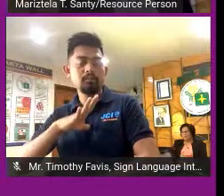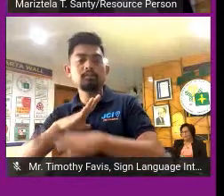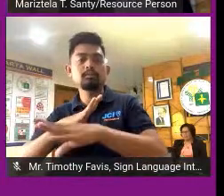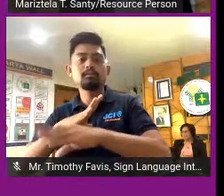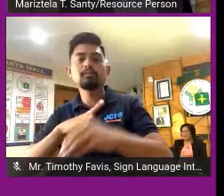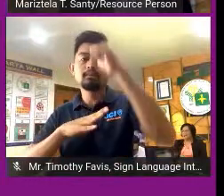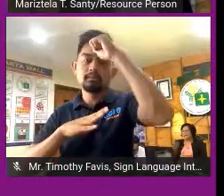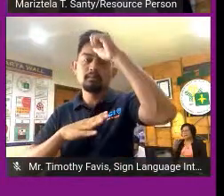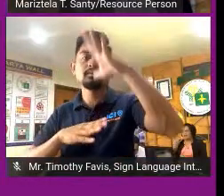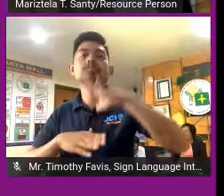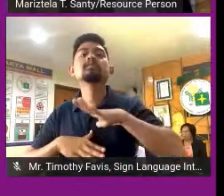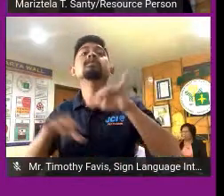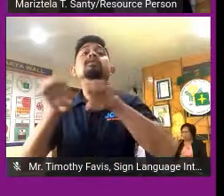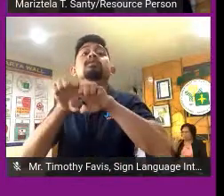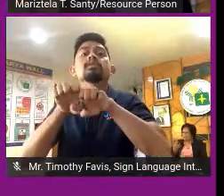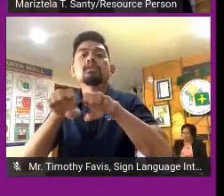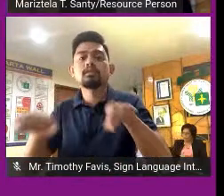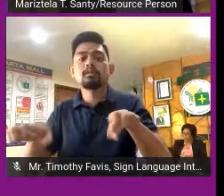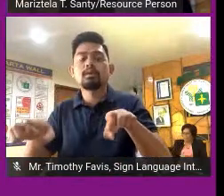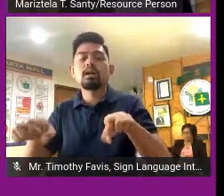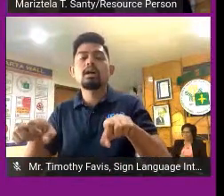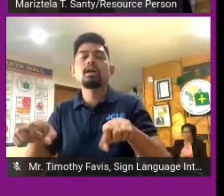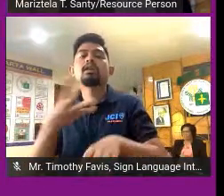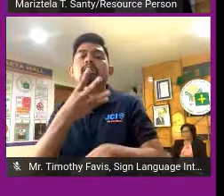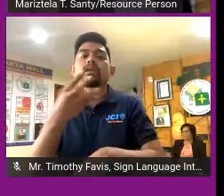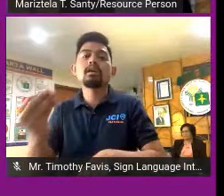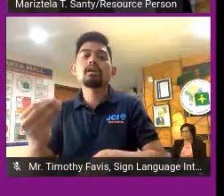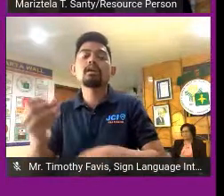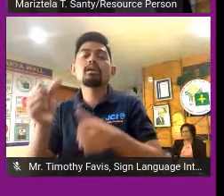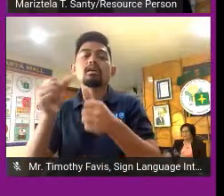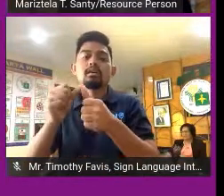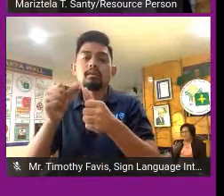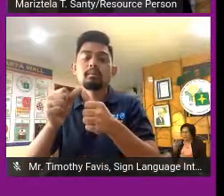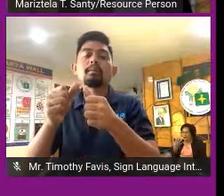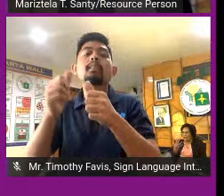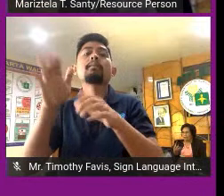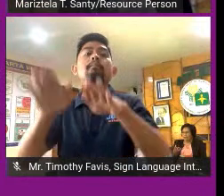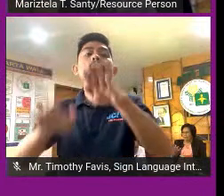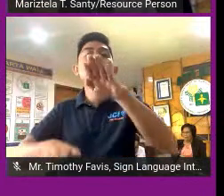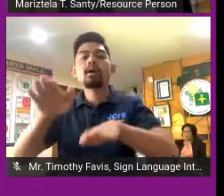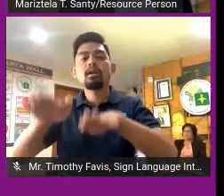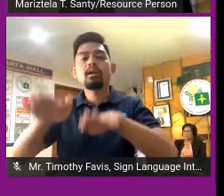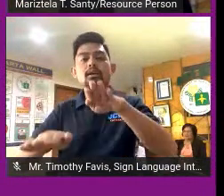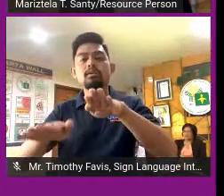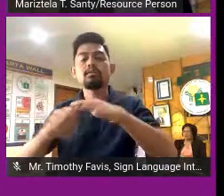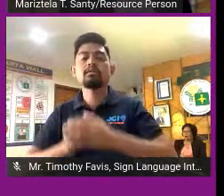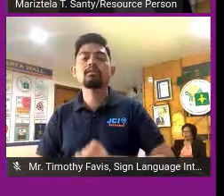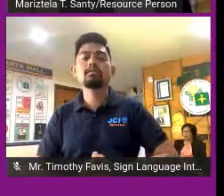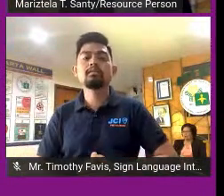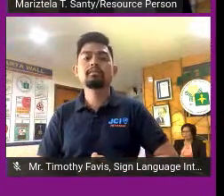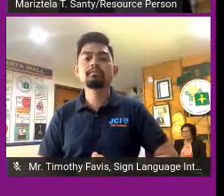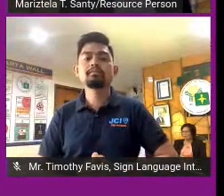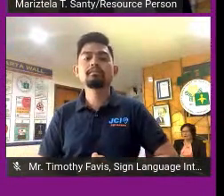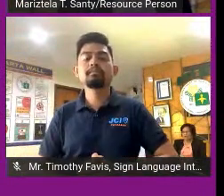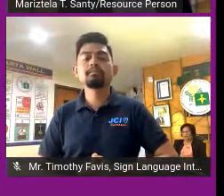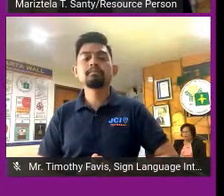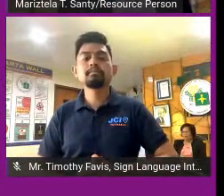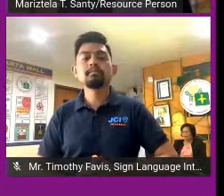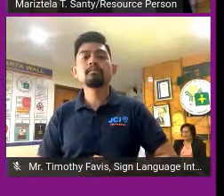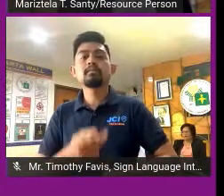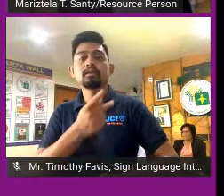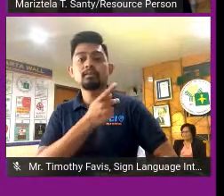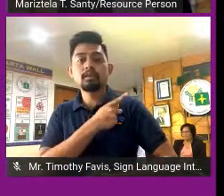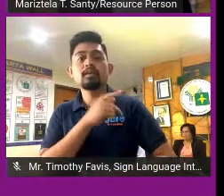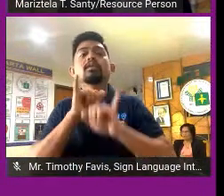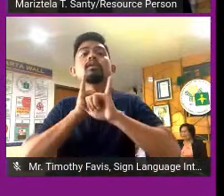all spheres, kahit na sa employment, in economic situation, we